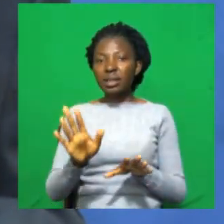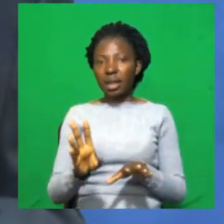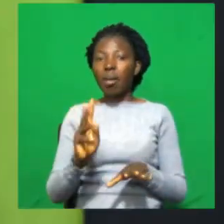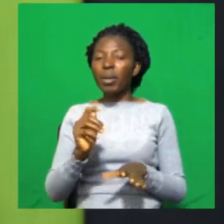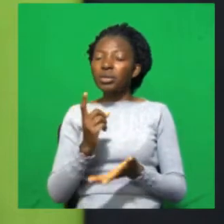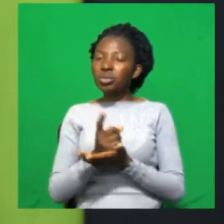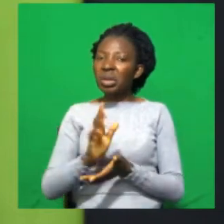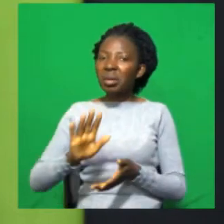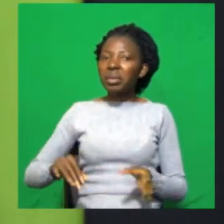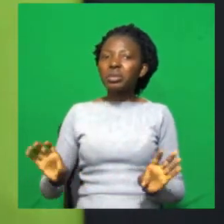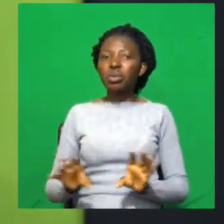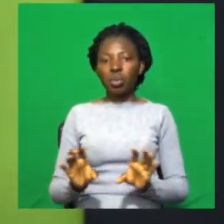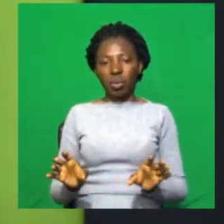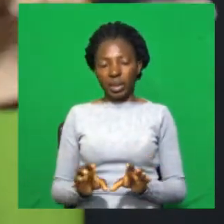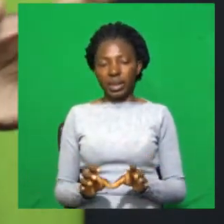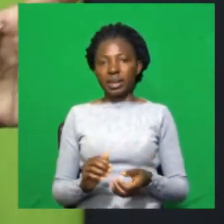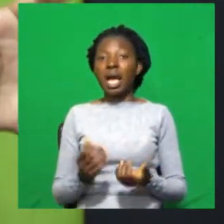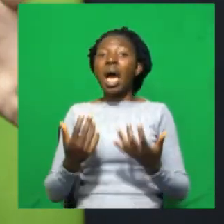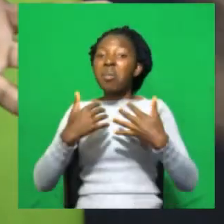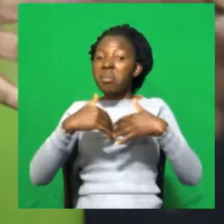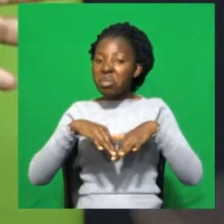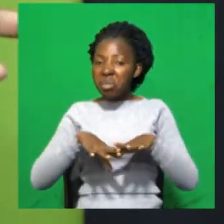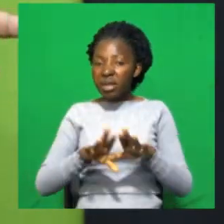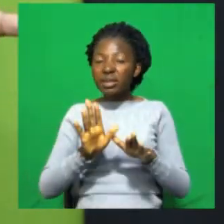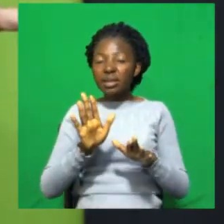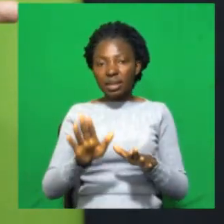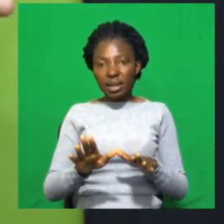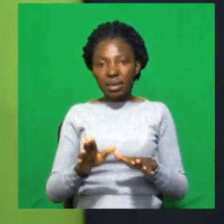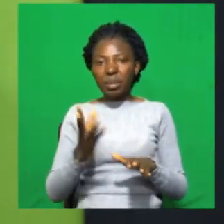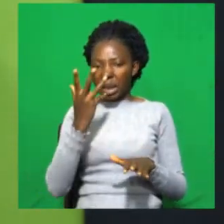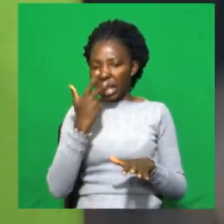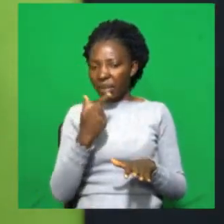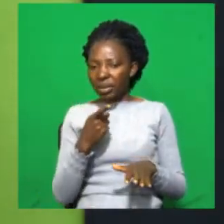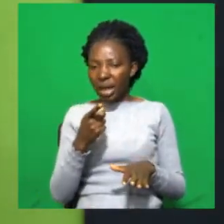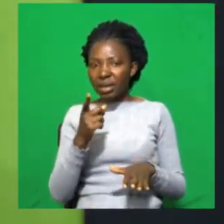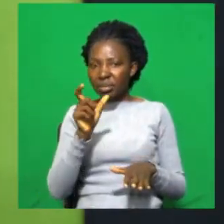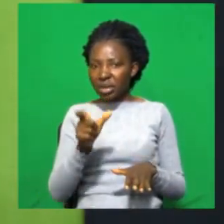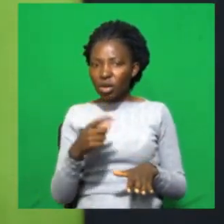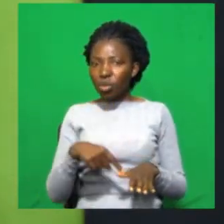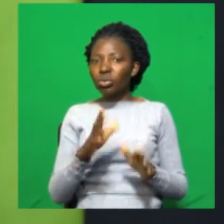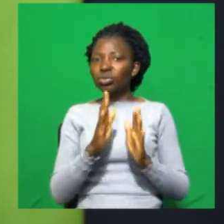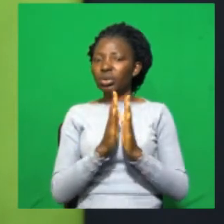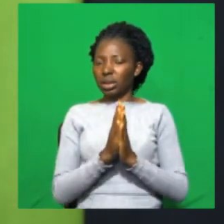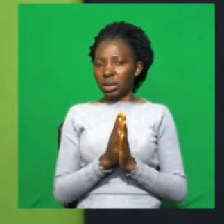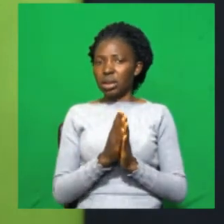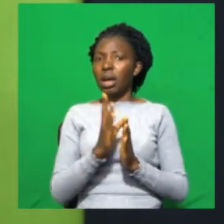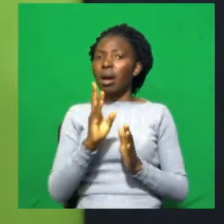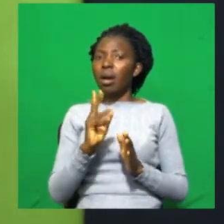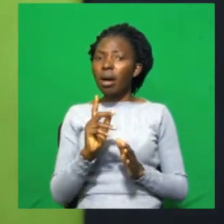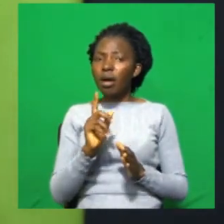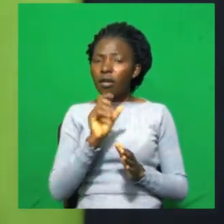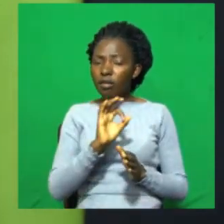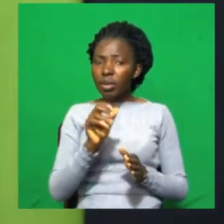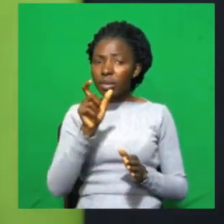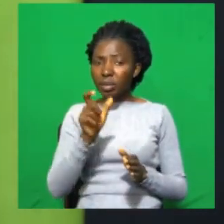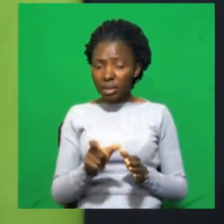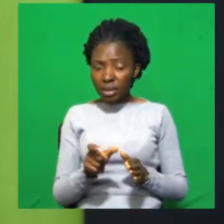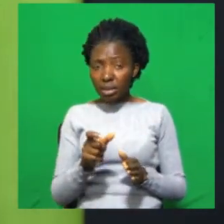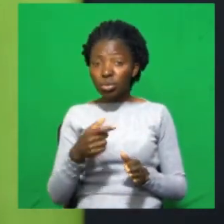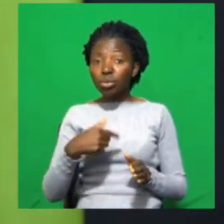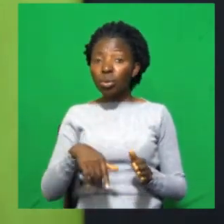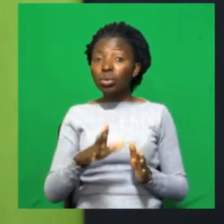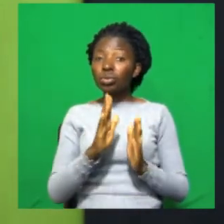achiita mabasa ake ari mukati mavo achingoverengawo amenoti zviri kuoneka here kuti iye kuti apinde vatendi